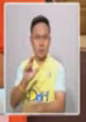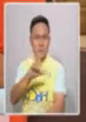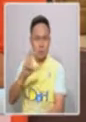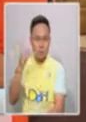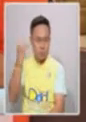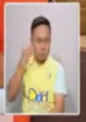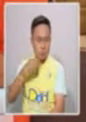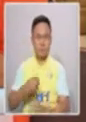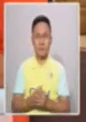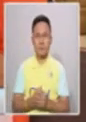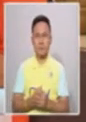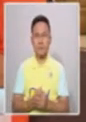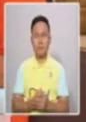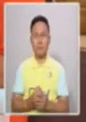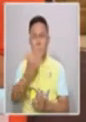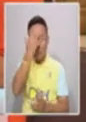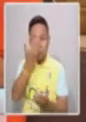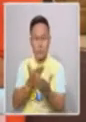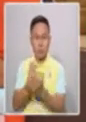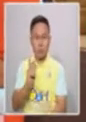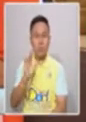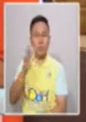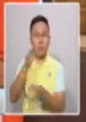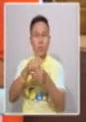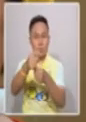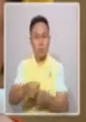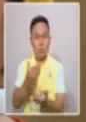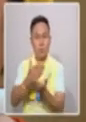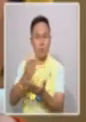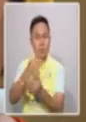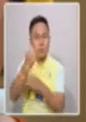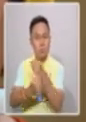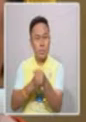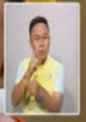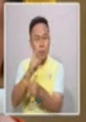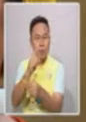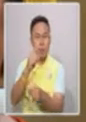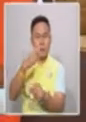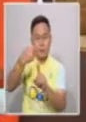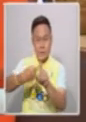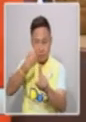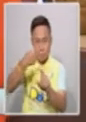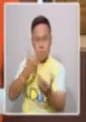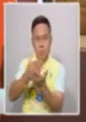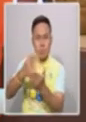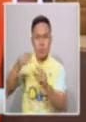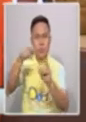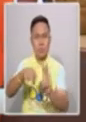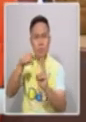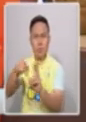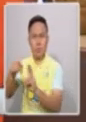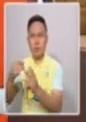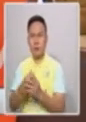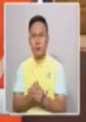เพราะว่านี่ธกส.นี่เมื่อไรจ่าย จ่ายเดือนละ 2,000 ทำไมจ่ายเป็นเดือนเดือนอ่ะของ